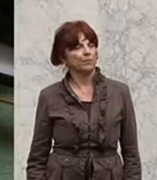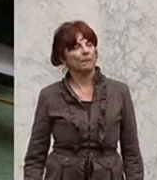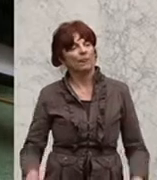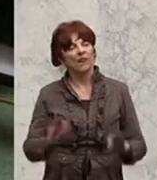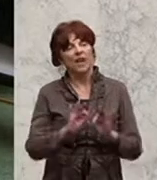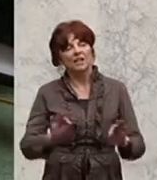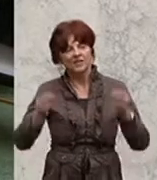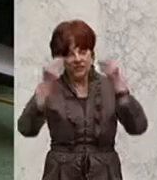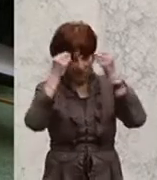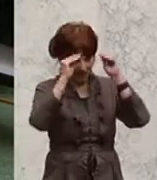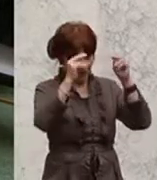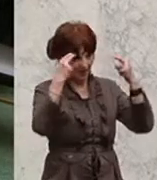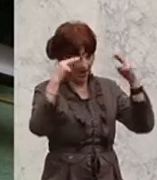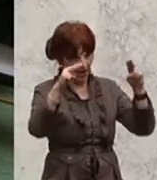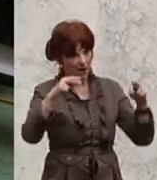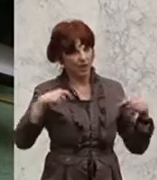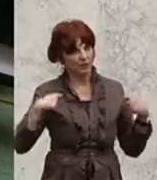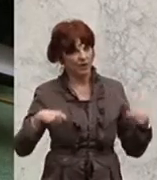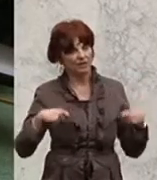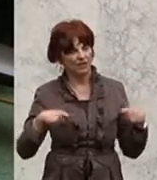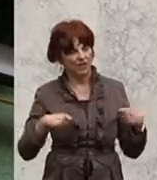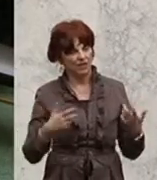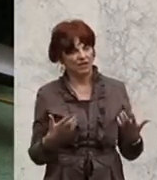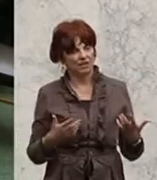Sehr verehrter Herr Präsident, sehr geehrte